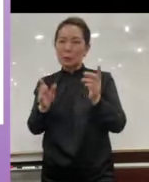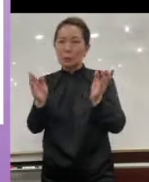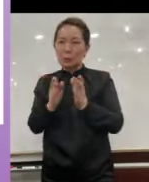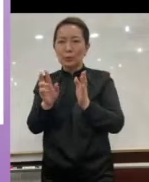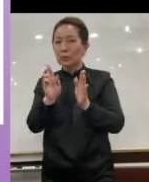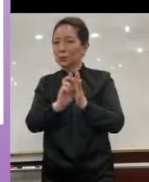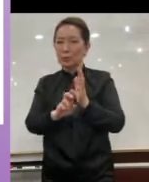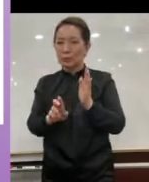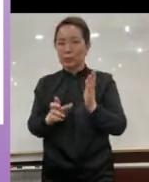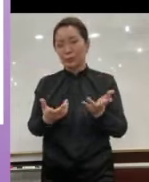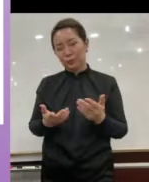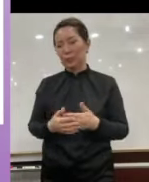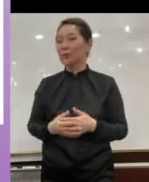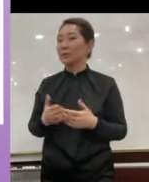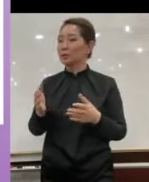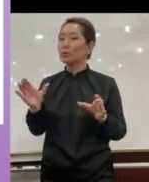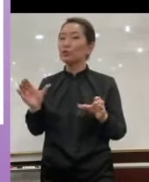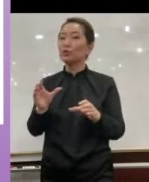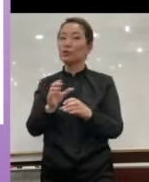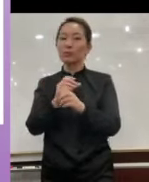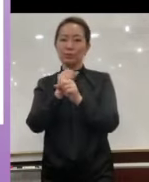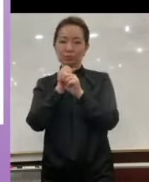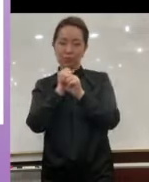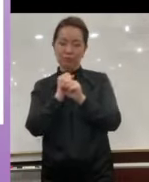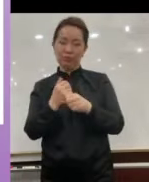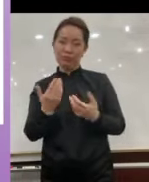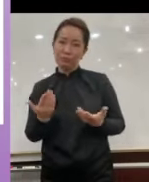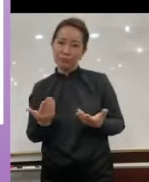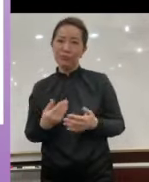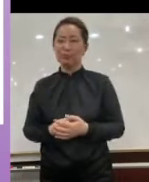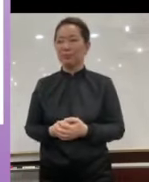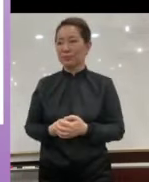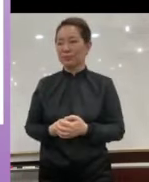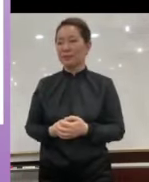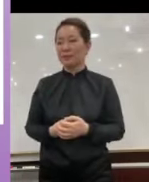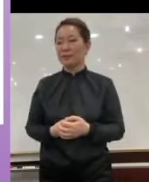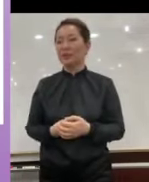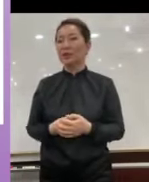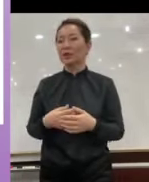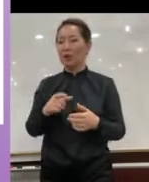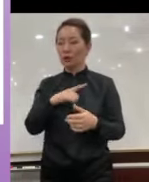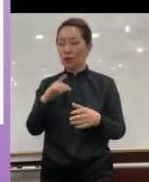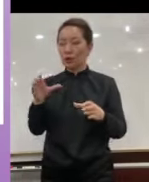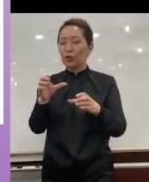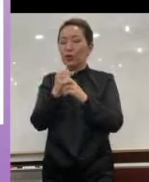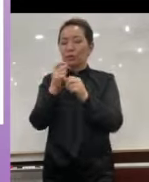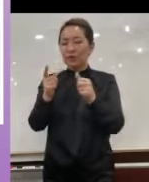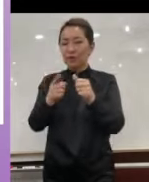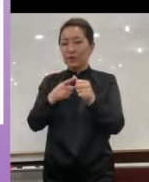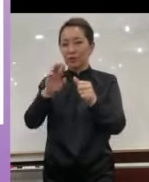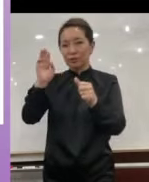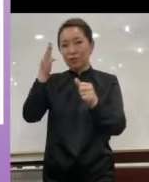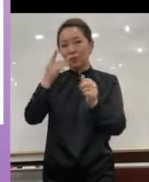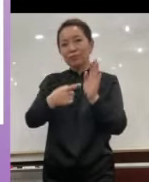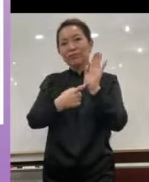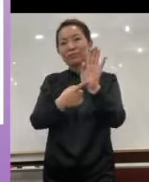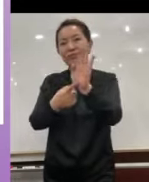болох боломжгүй болсон. Тийм учраас бид нар одоо те одоо юу гэдэг нь никнейм буюу одоо товчилсан нэрээр нь хэн одоо